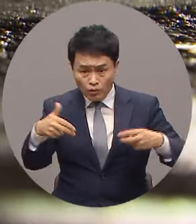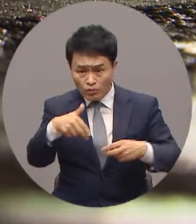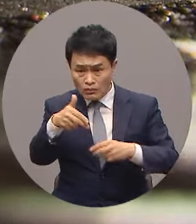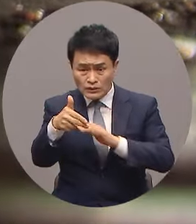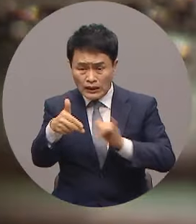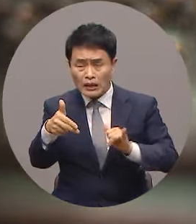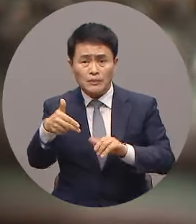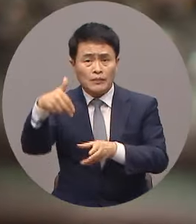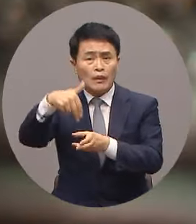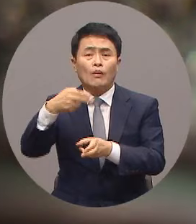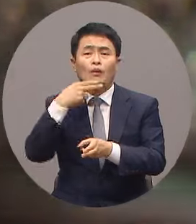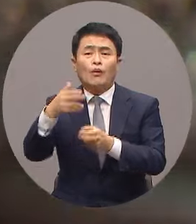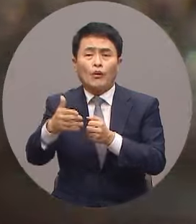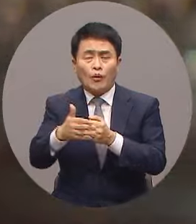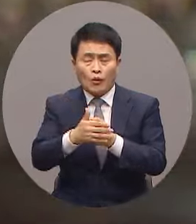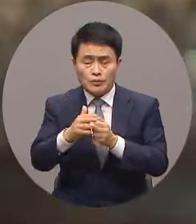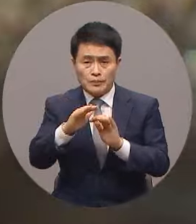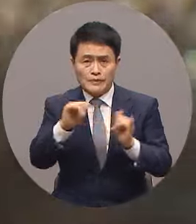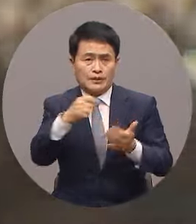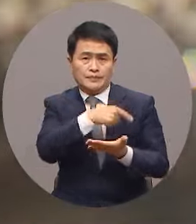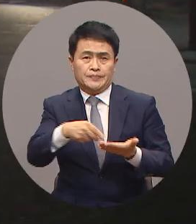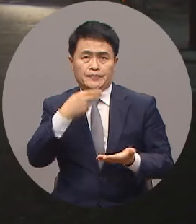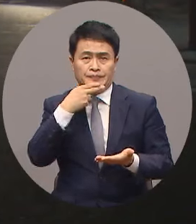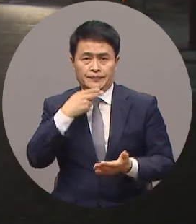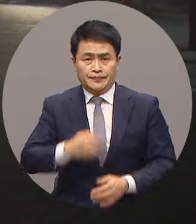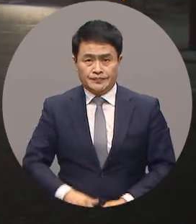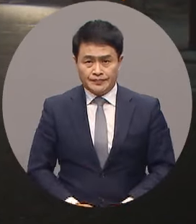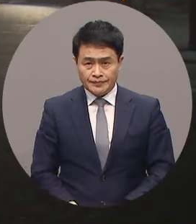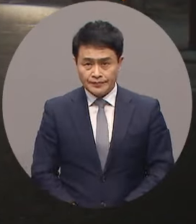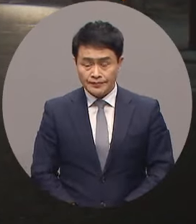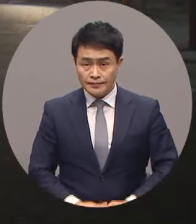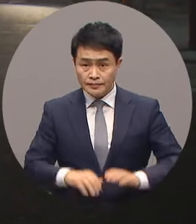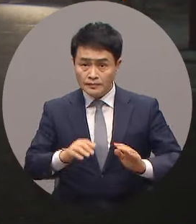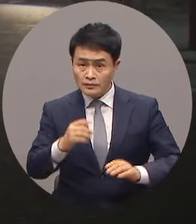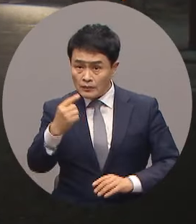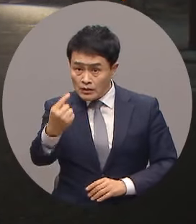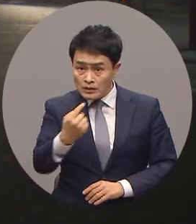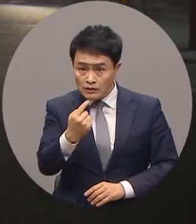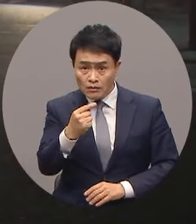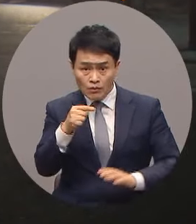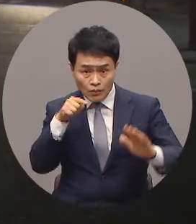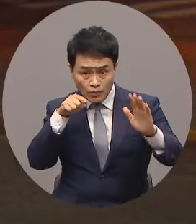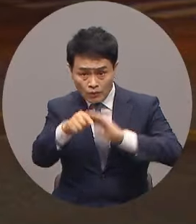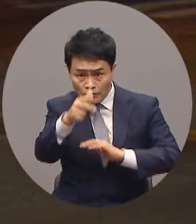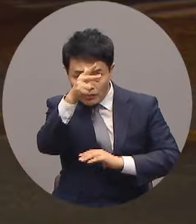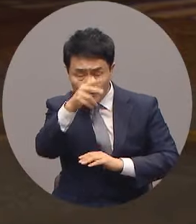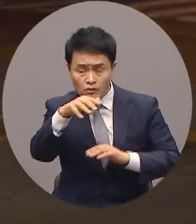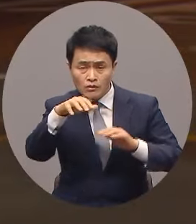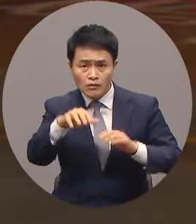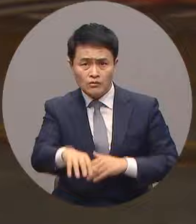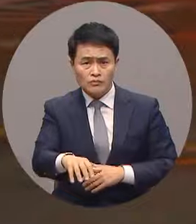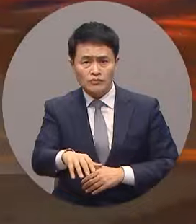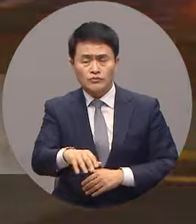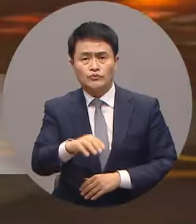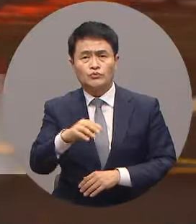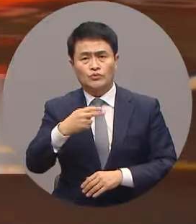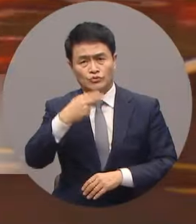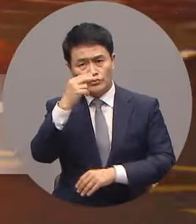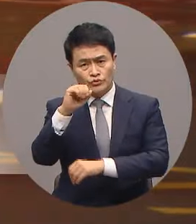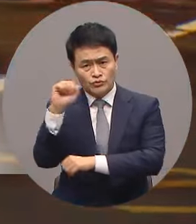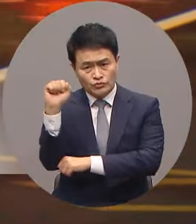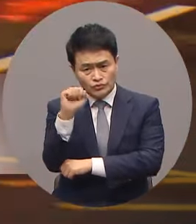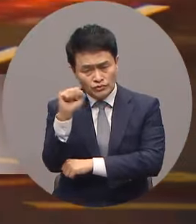않아 인명피해는 발생하지 않았습니다. 신고를 받고 현장에 나온 경찰관들은 음주